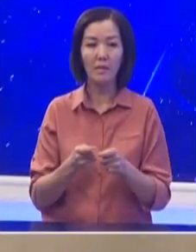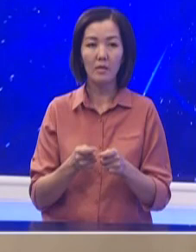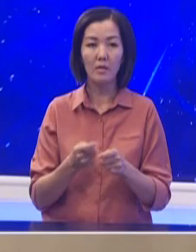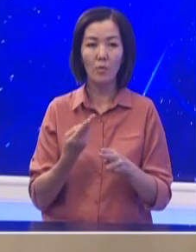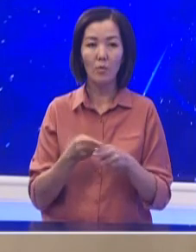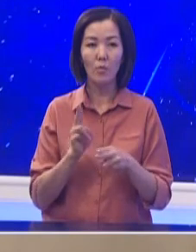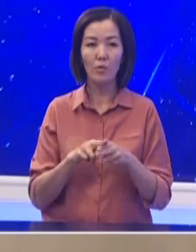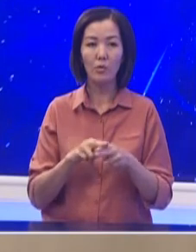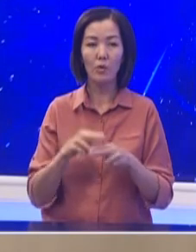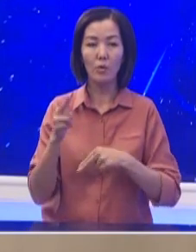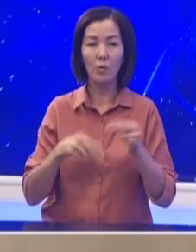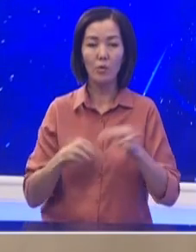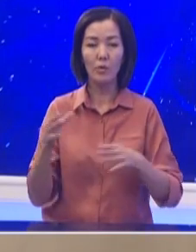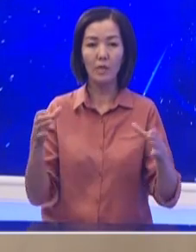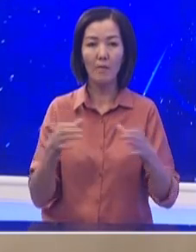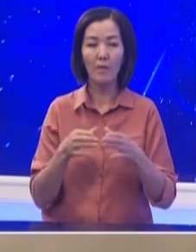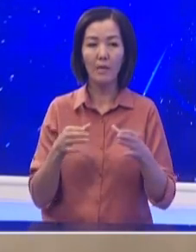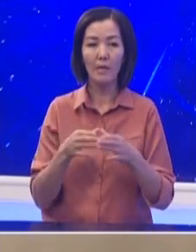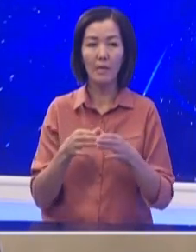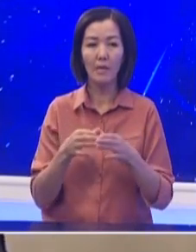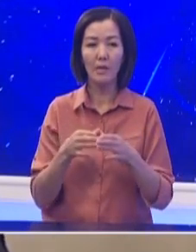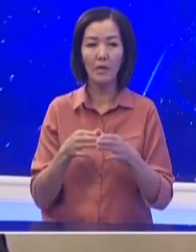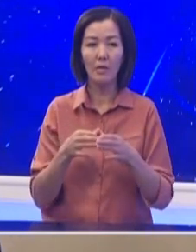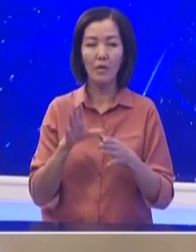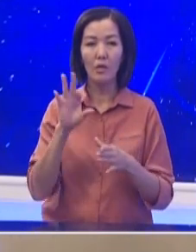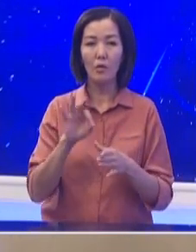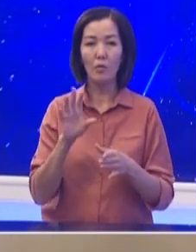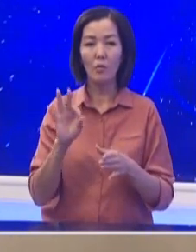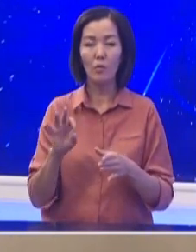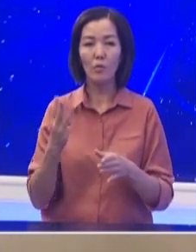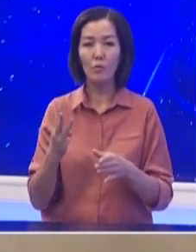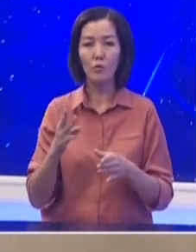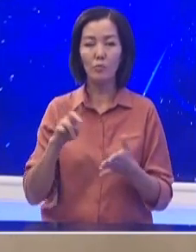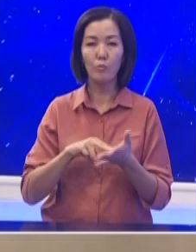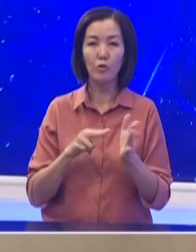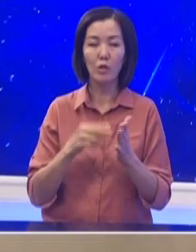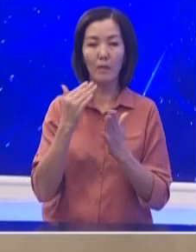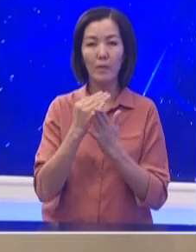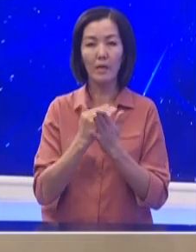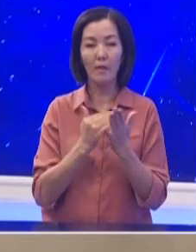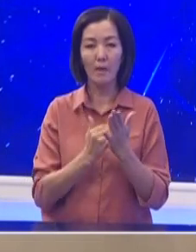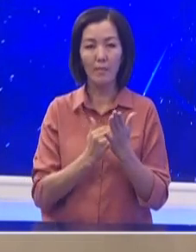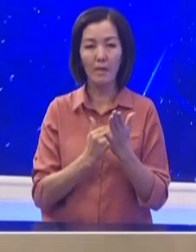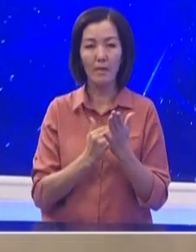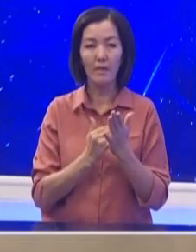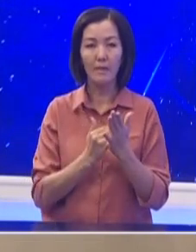осы құрылыс компанияларына жаңағы 0-3 бюджеттік программа деді болар үшін айтқандай,